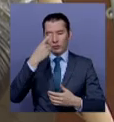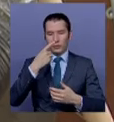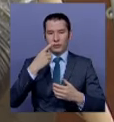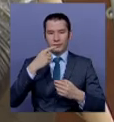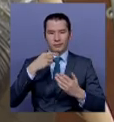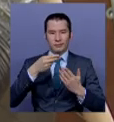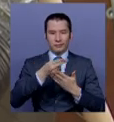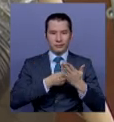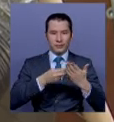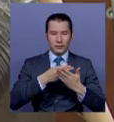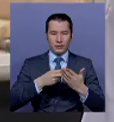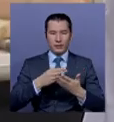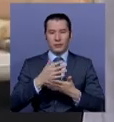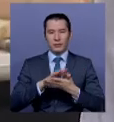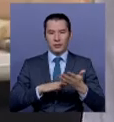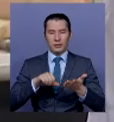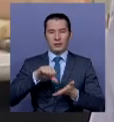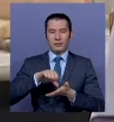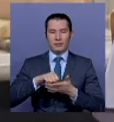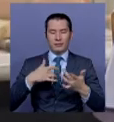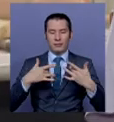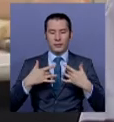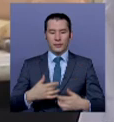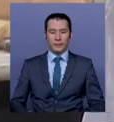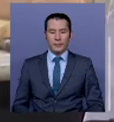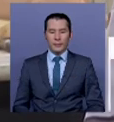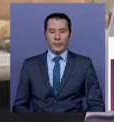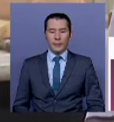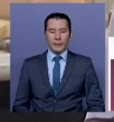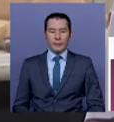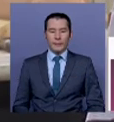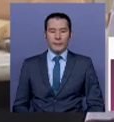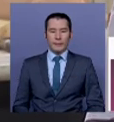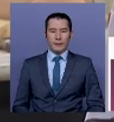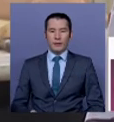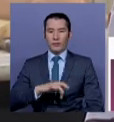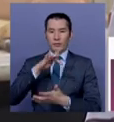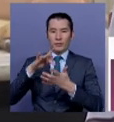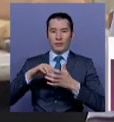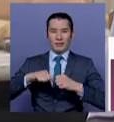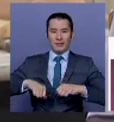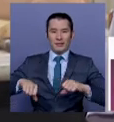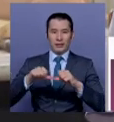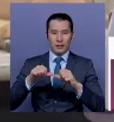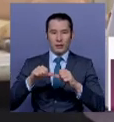бояп, сахнаға әзірлейді. Карантиннің алдында бір 50% жұмыс бастап қойған болғанбыз.